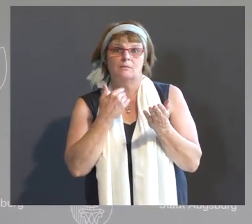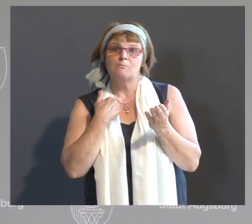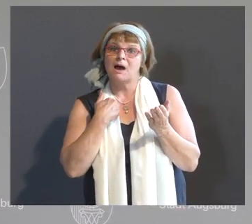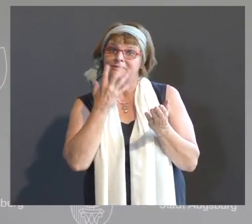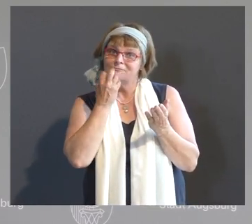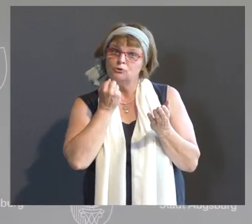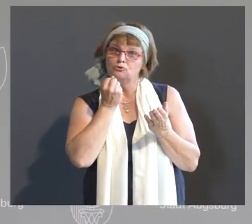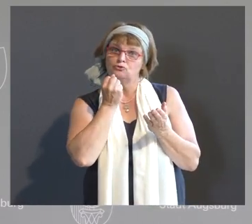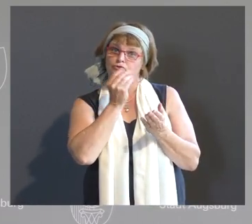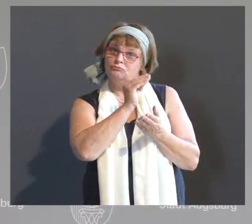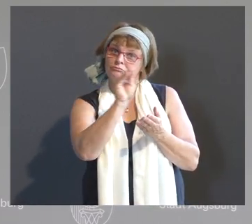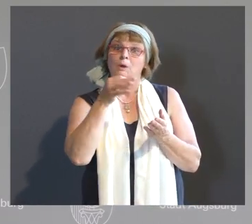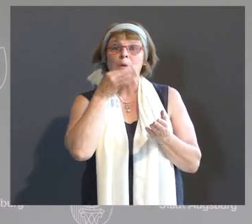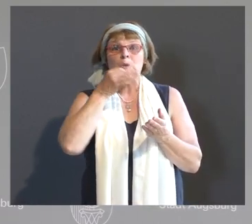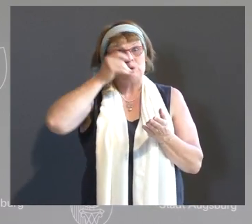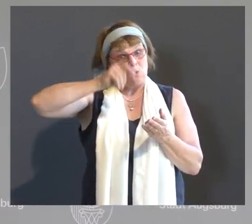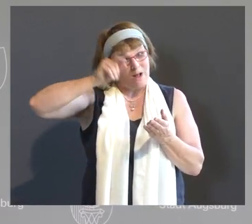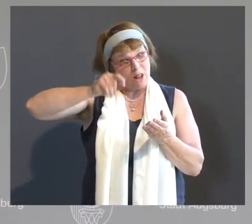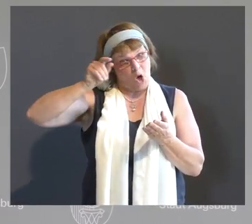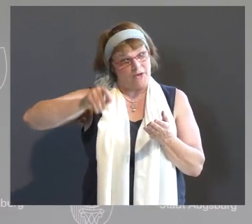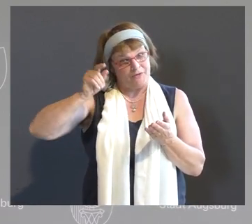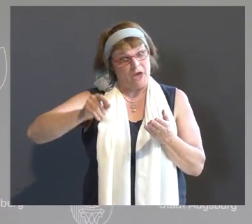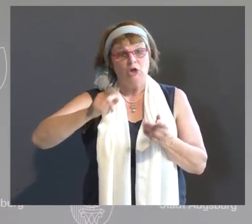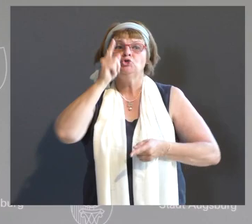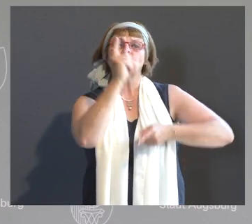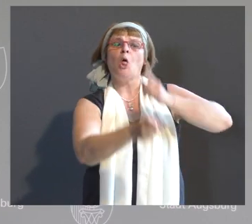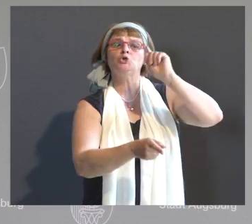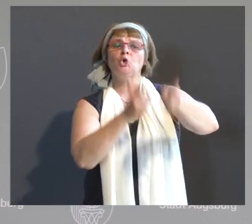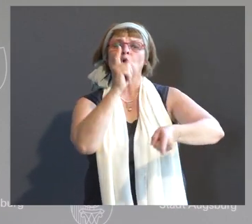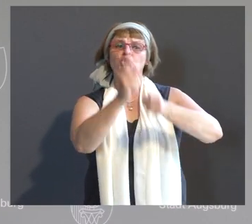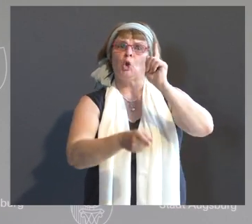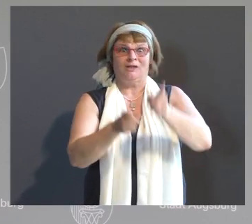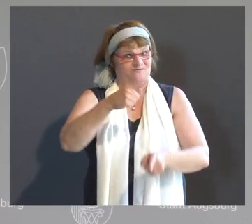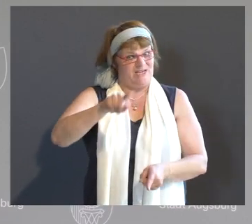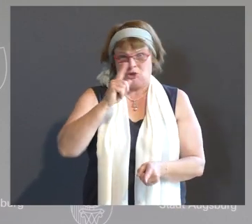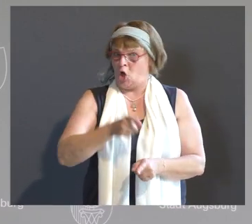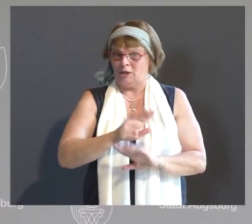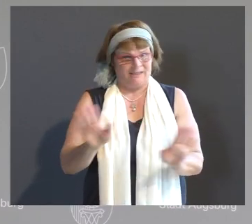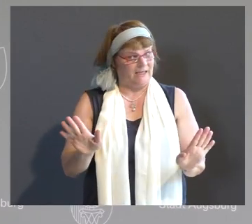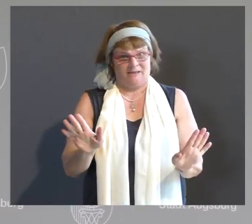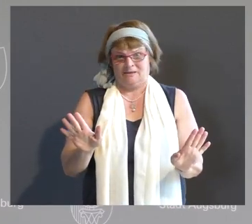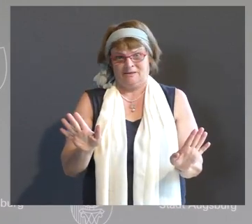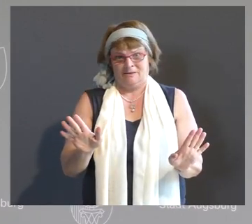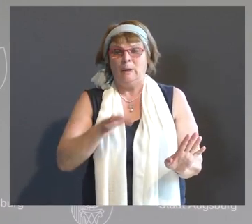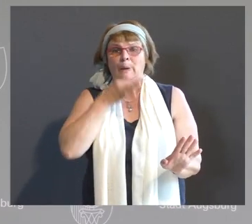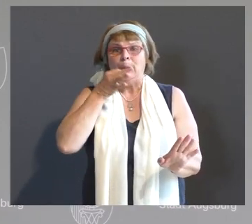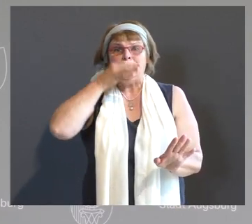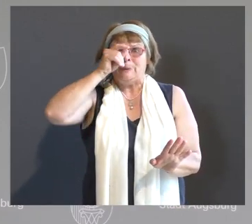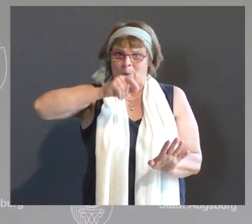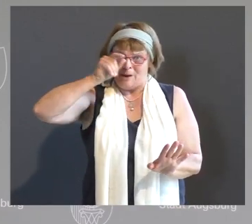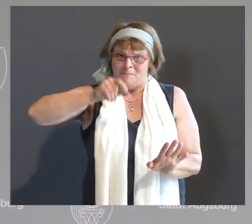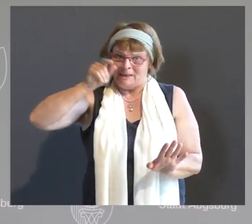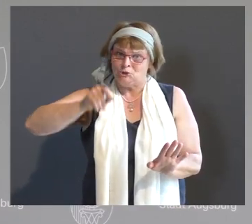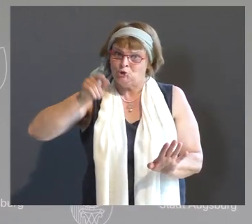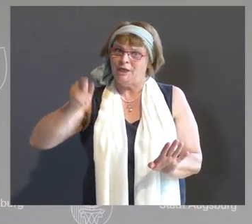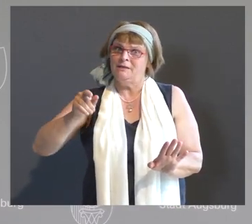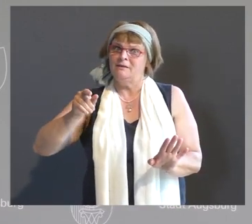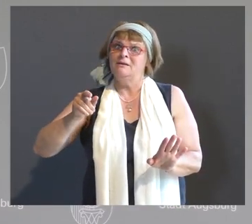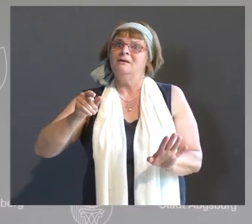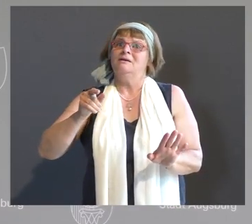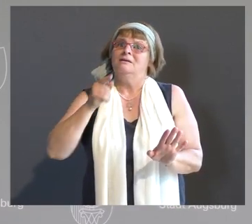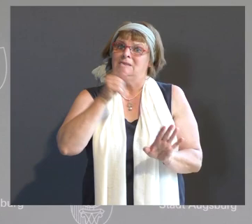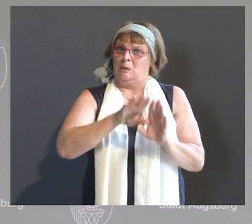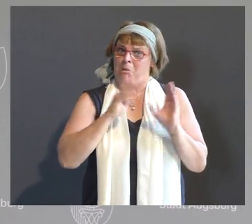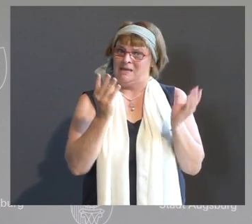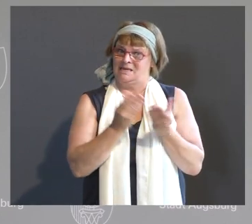sollten nicht mit dem Finger auf eine Gruppe, auf einen ganzen Bevölkerungsteil zeigen. Junge Menschen hat die Pandemie besonders hart